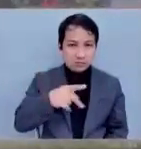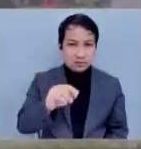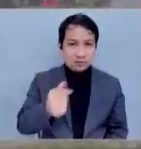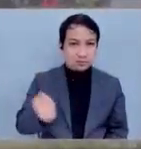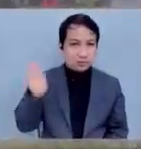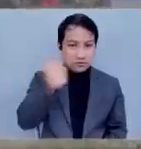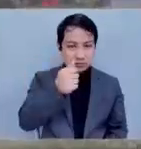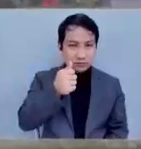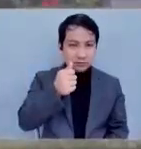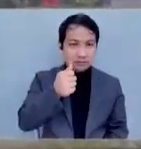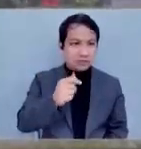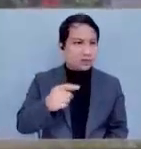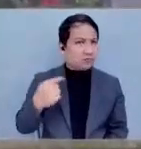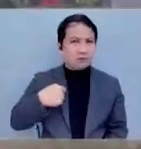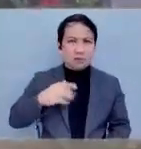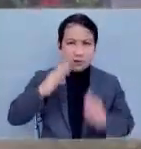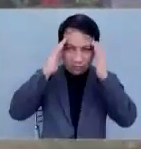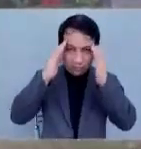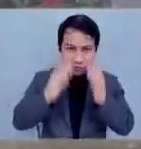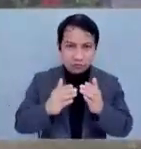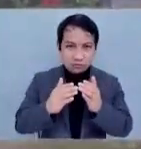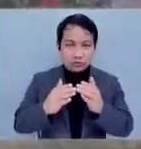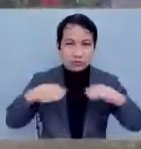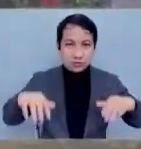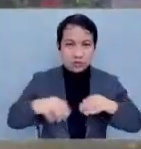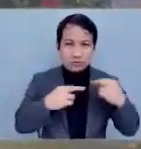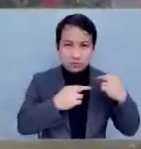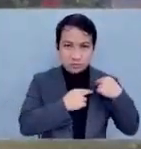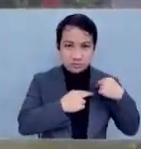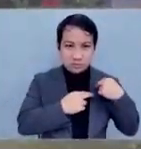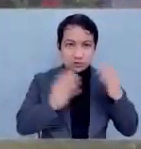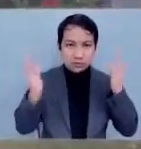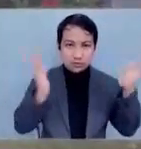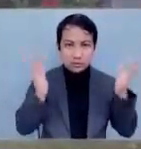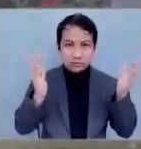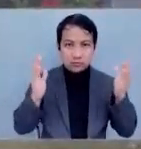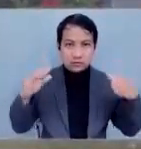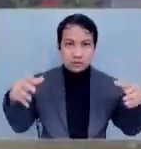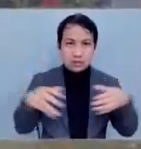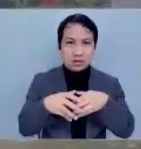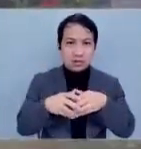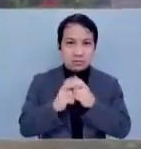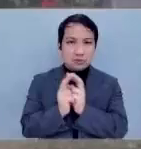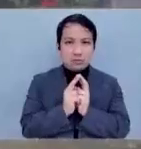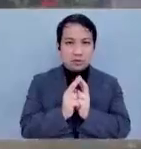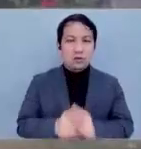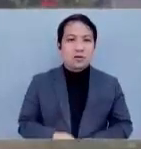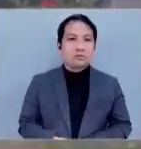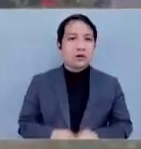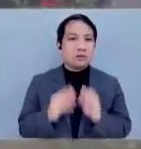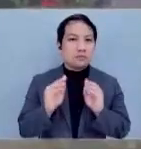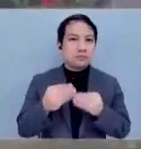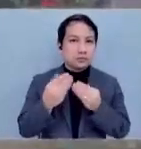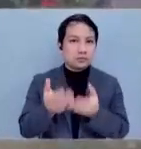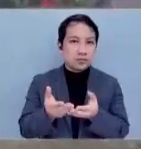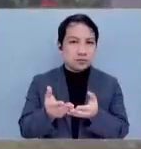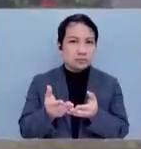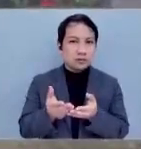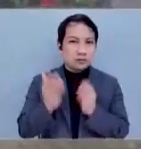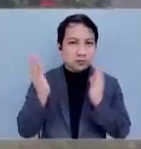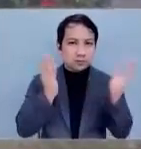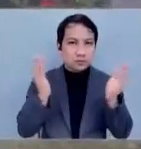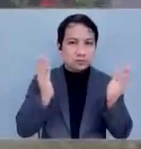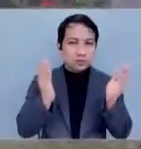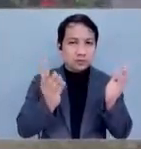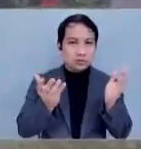duty, anchored on serbisyong nagkakaisa, and provide the utmost service to the Filipino people,